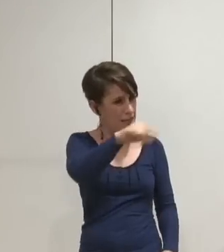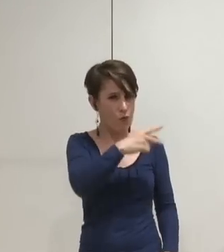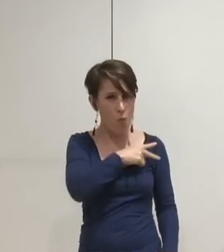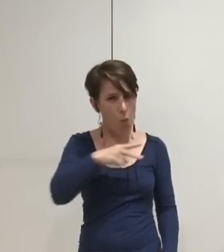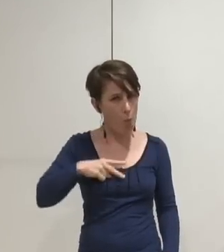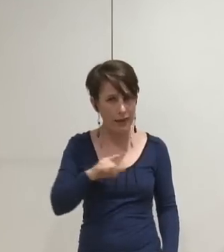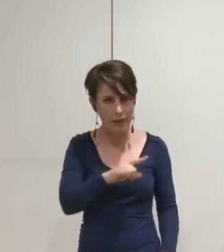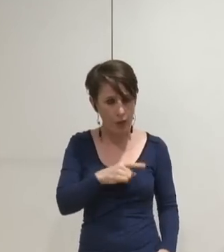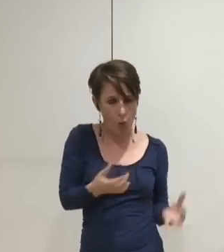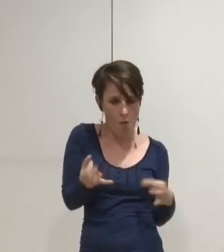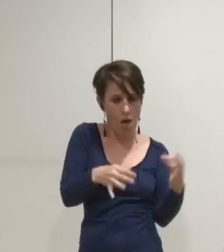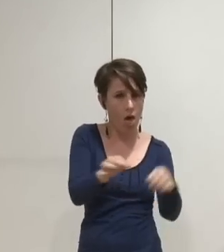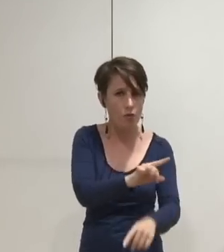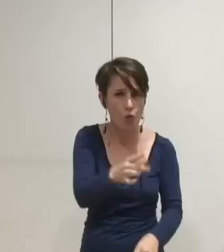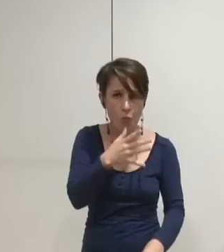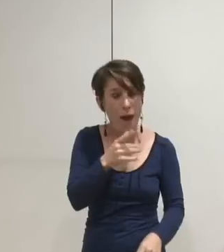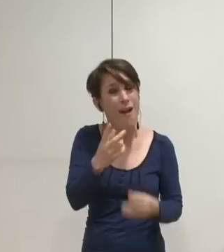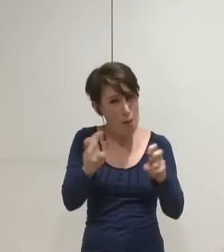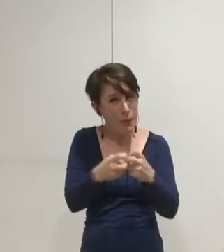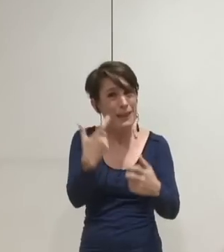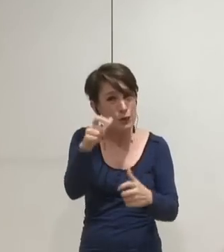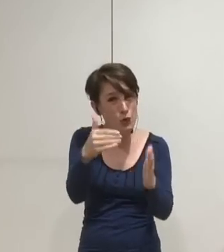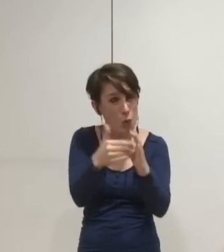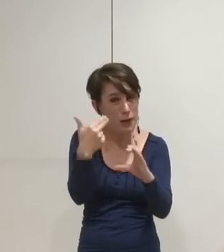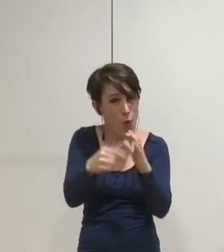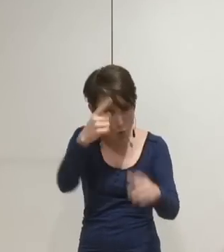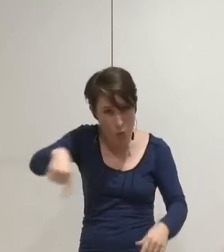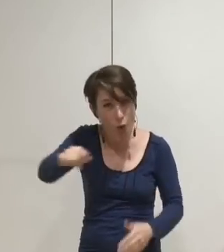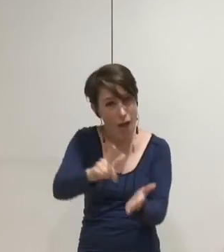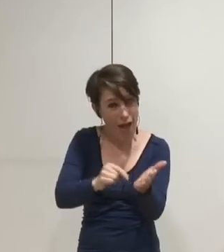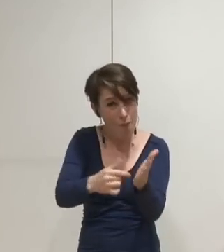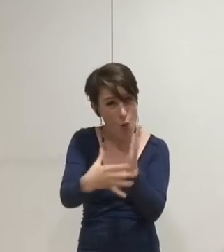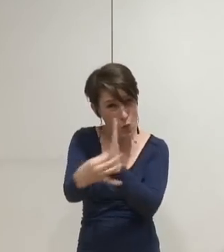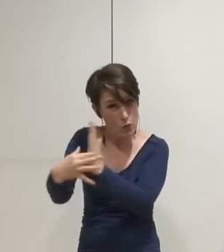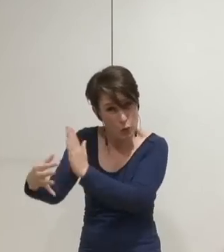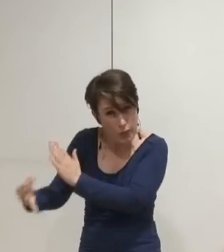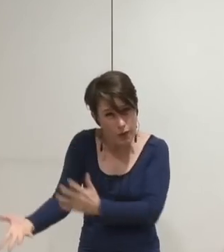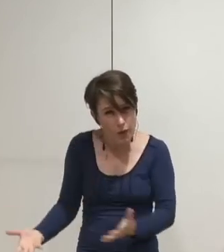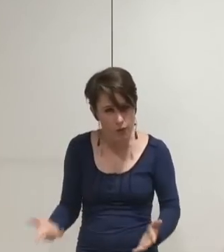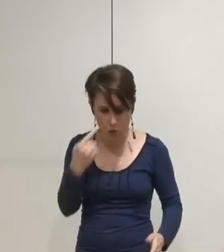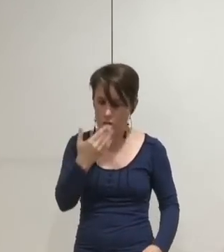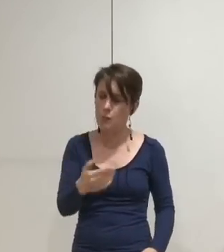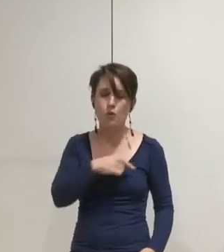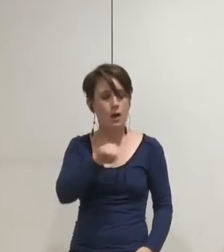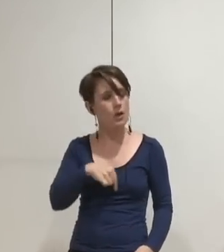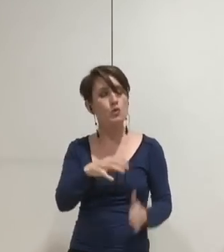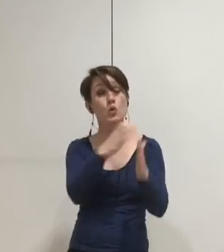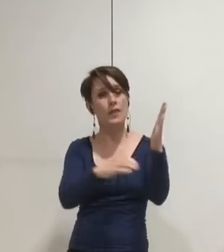guise surtout lorsque cela coûte près de 200000 € au contribuable vous comprendrez dès lors pourquoi nous ne pouvons voter cette